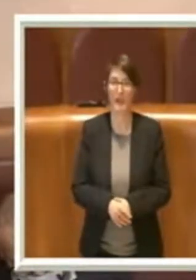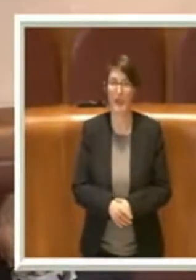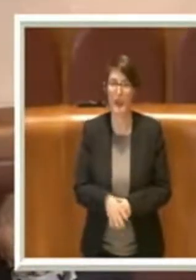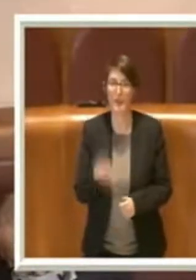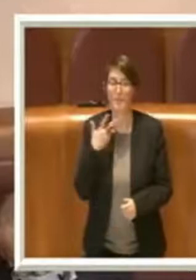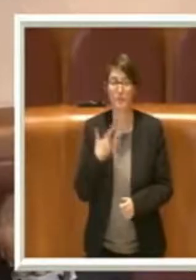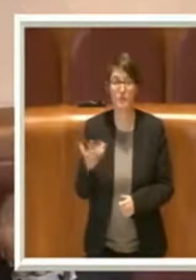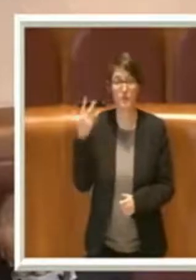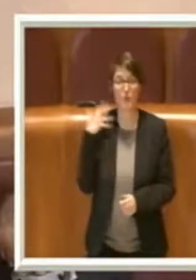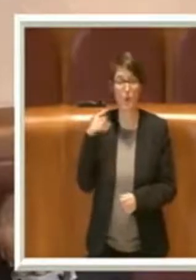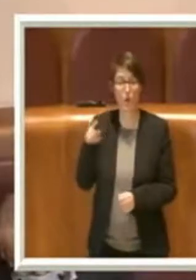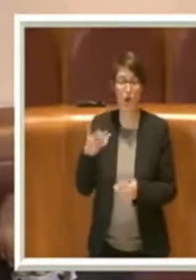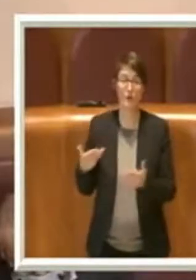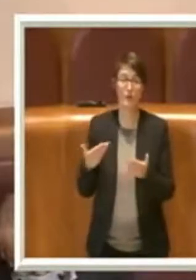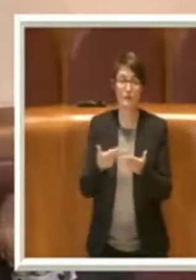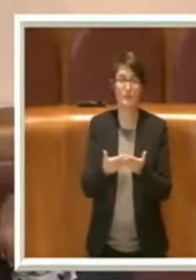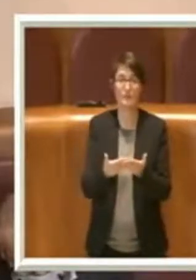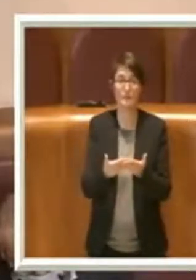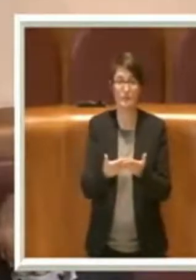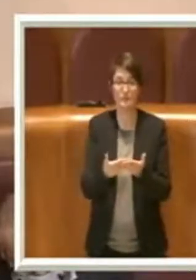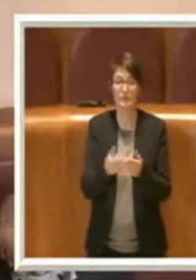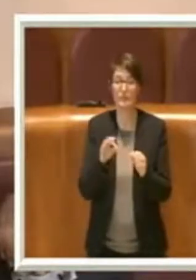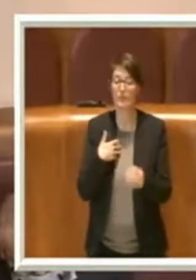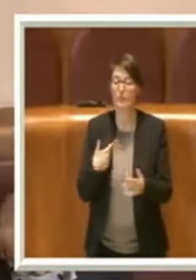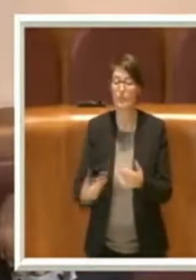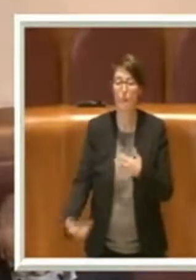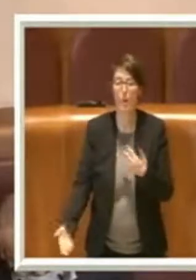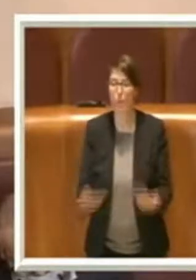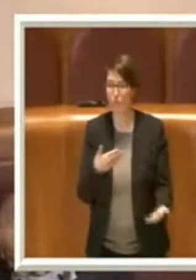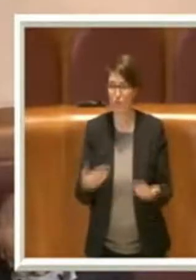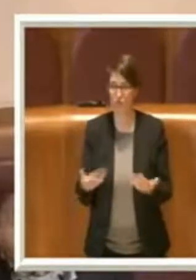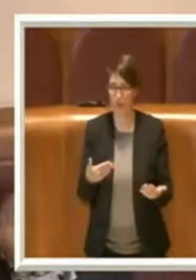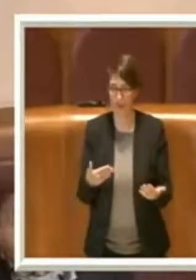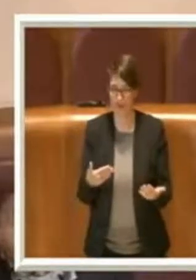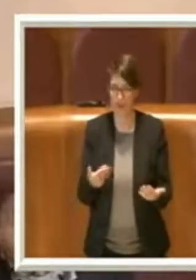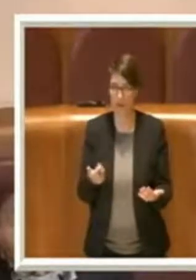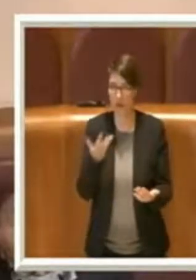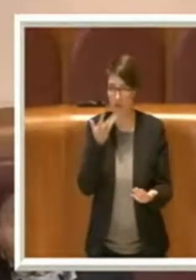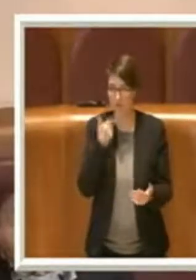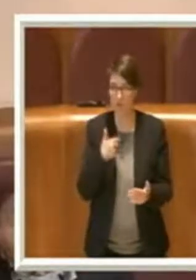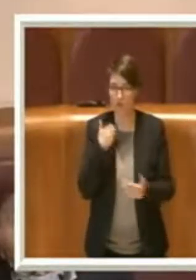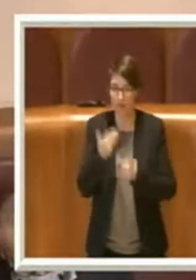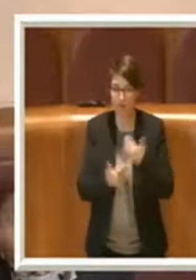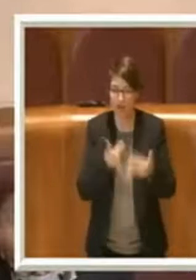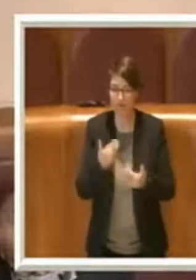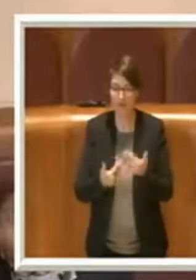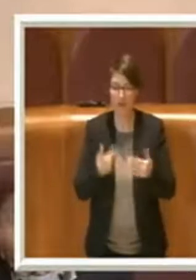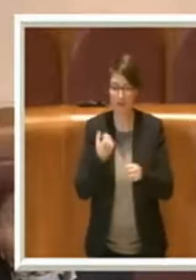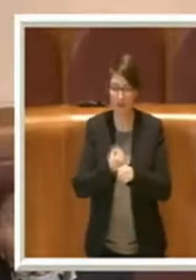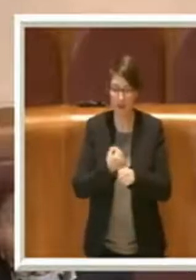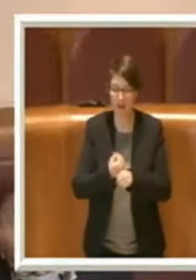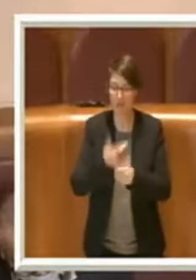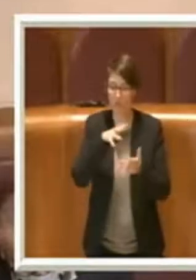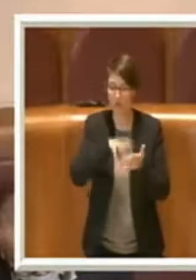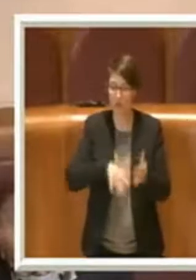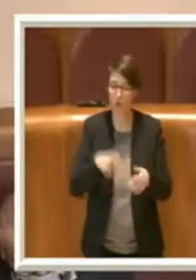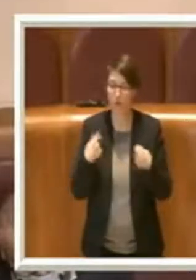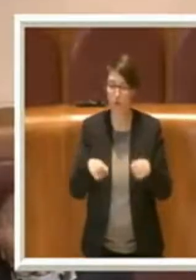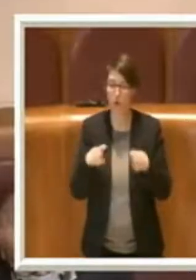fa presentarono questa urgenza, questa impellenza di proseguire il lavoro di questa bozza, di questa stesura